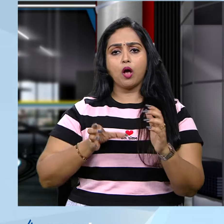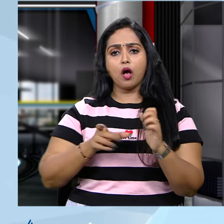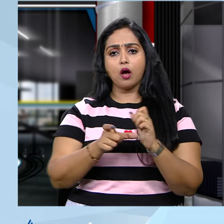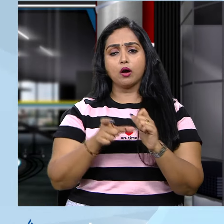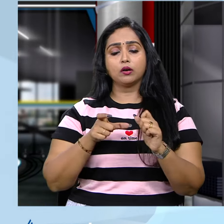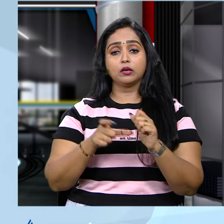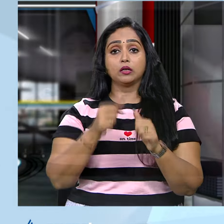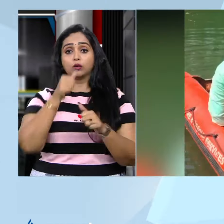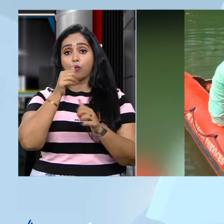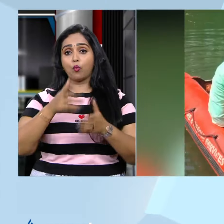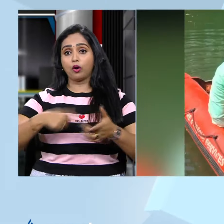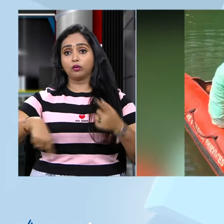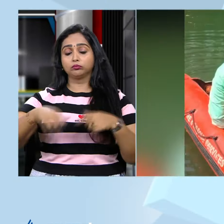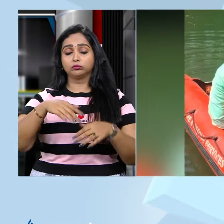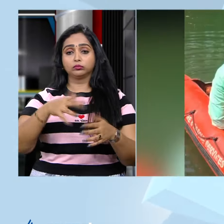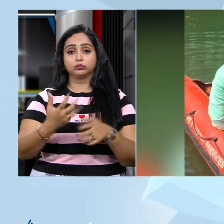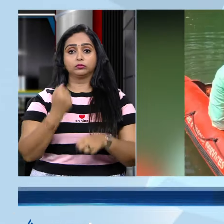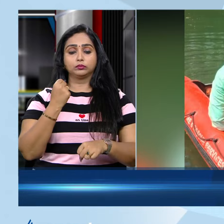കണ്ടെടുത്തു.